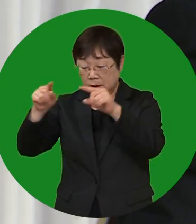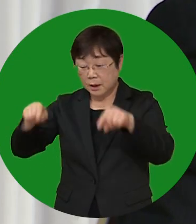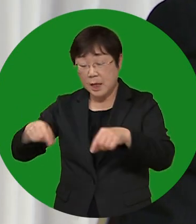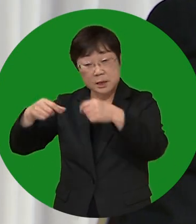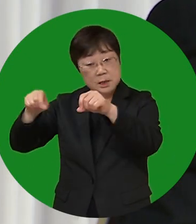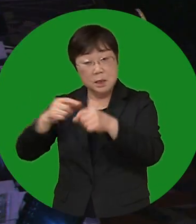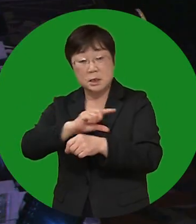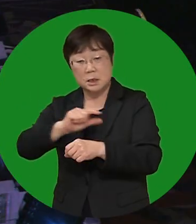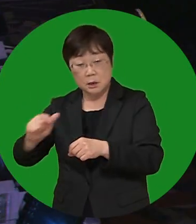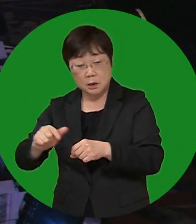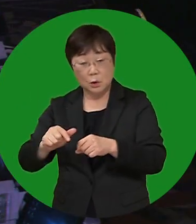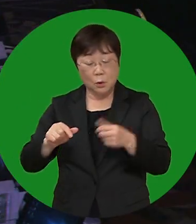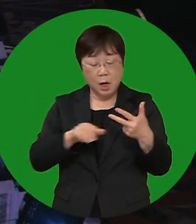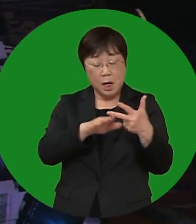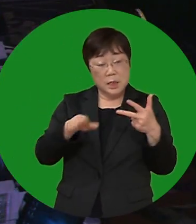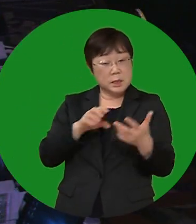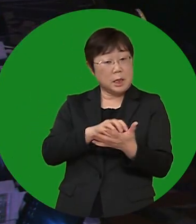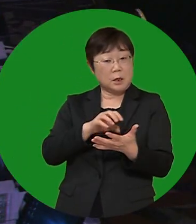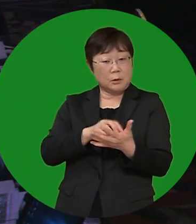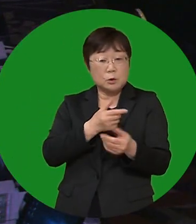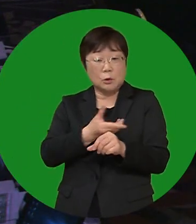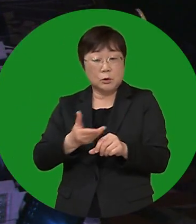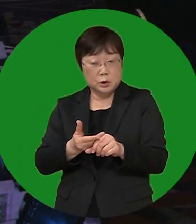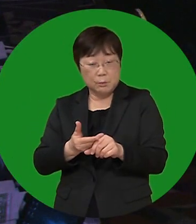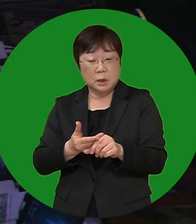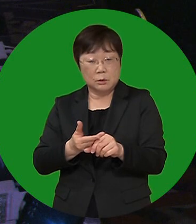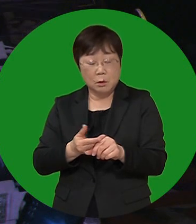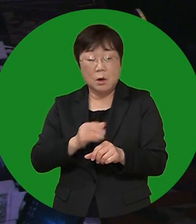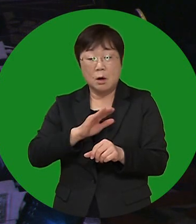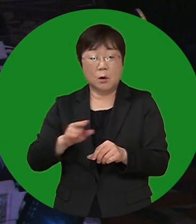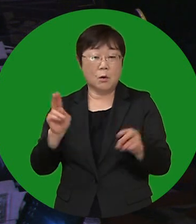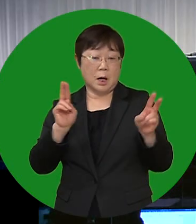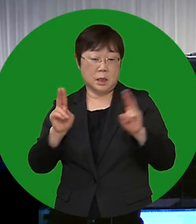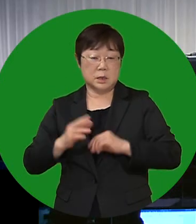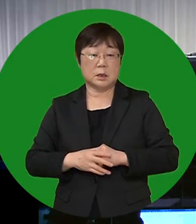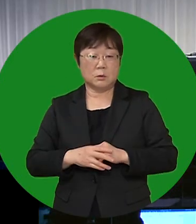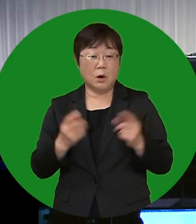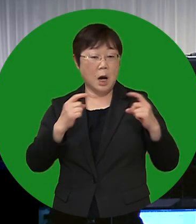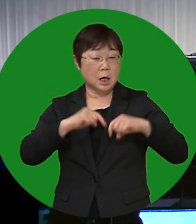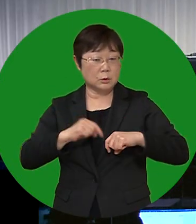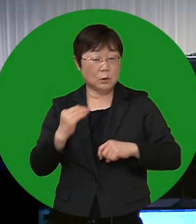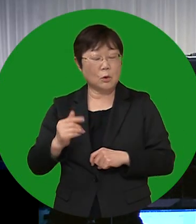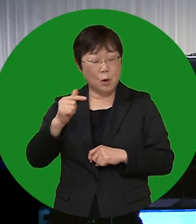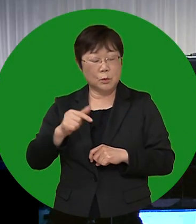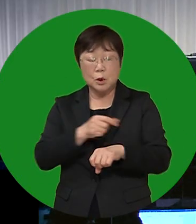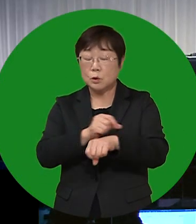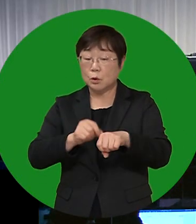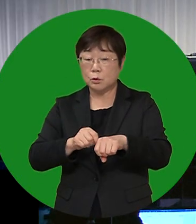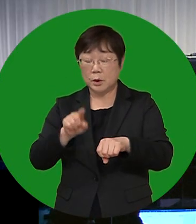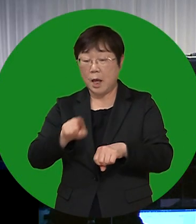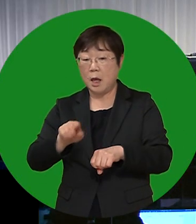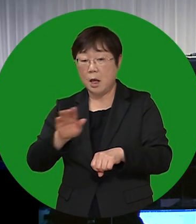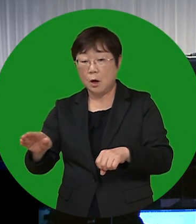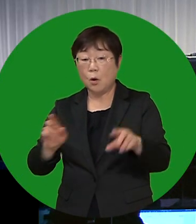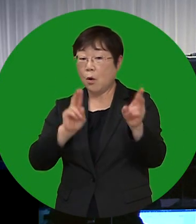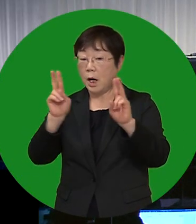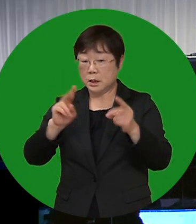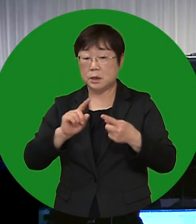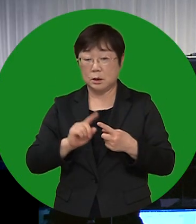案内書などは資源ごみとしてとくしま生協の後会社でもあるハートフルコープ特例子会社と